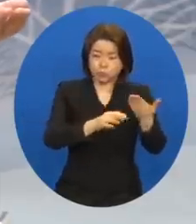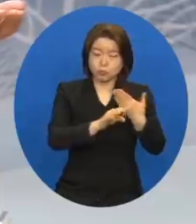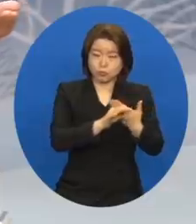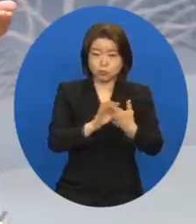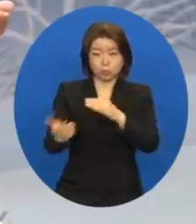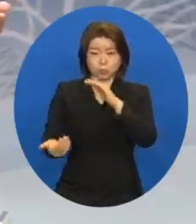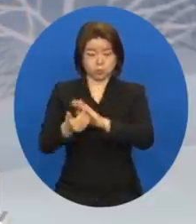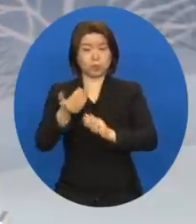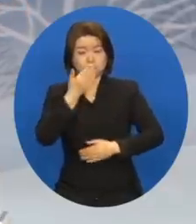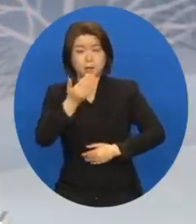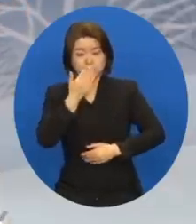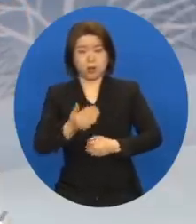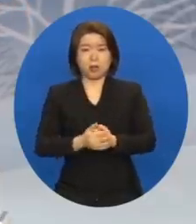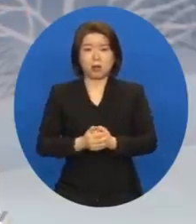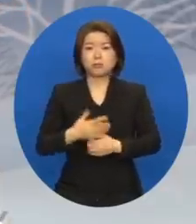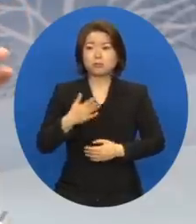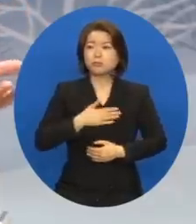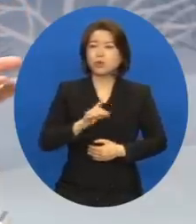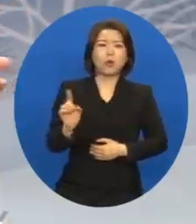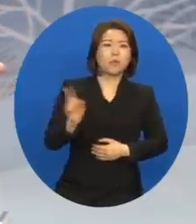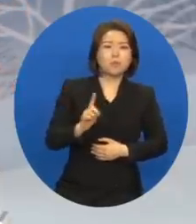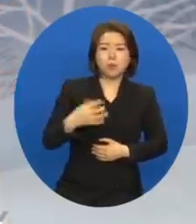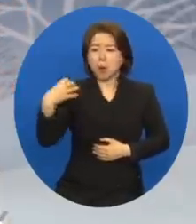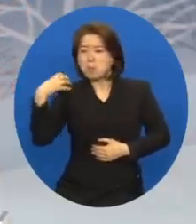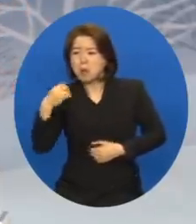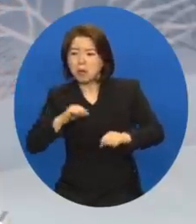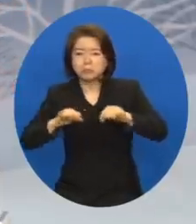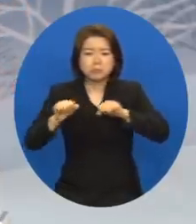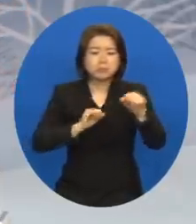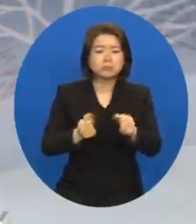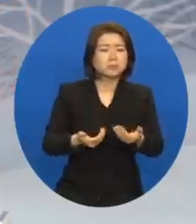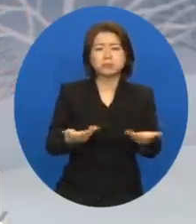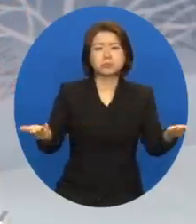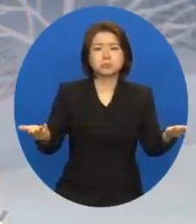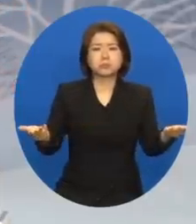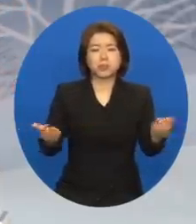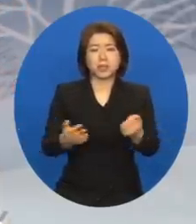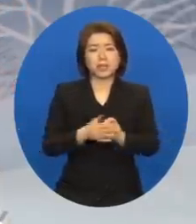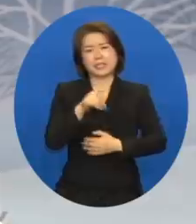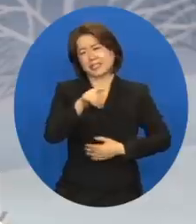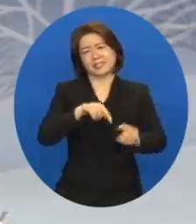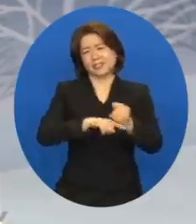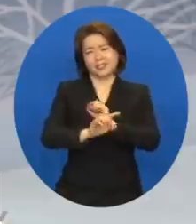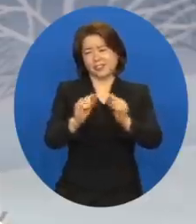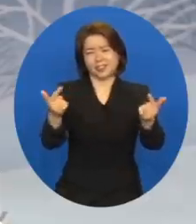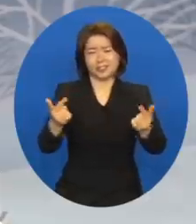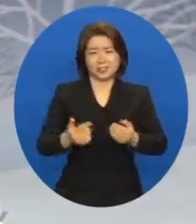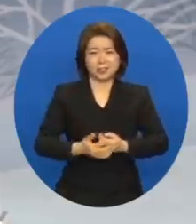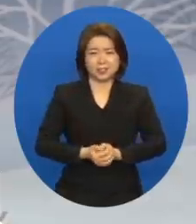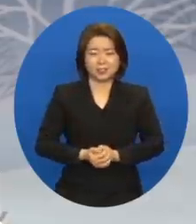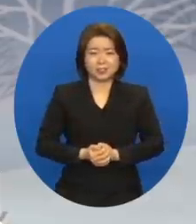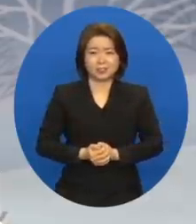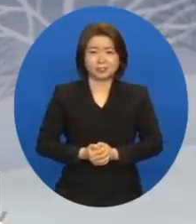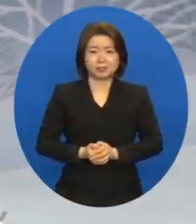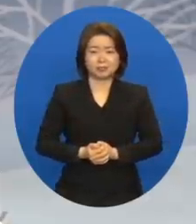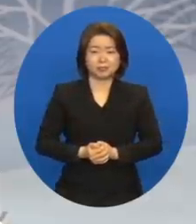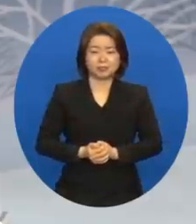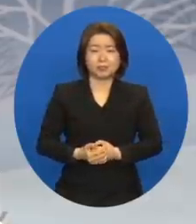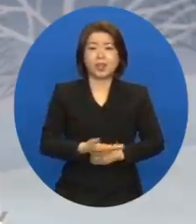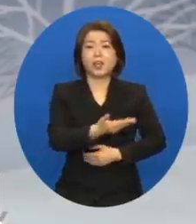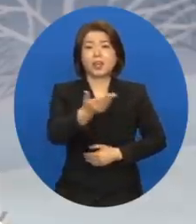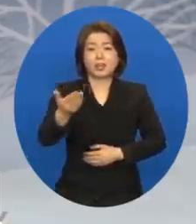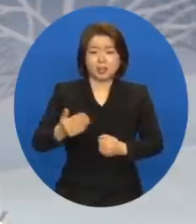거 아니야? 내가 뭘 역할을 할 게 뭐 있겠어? 그런 의미가 아닙니다.